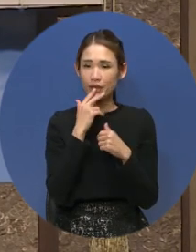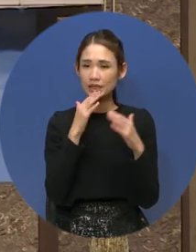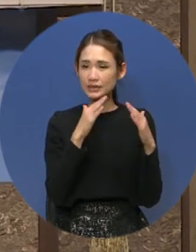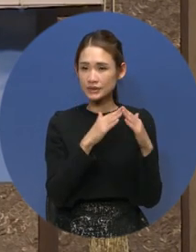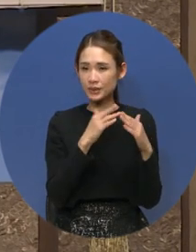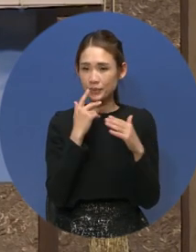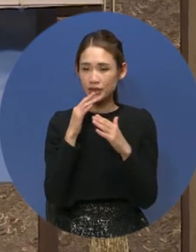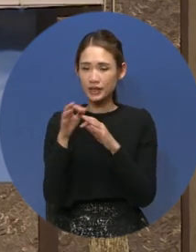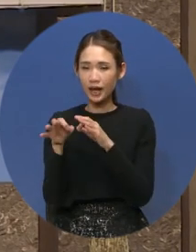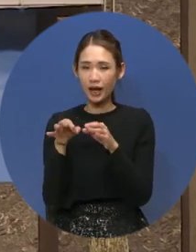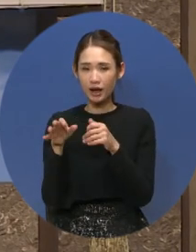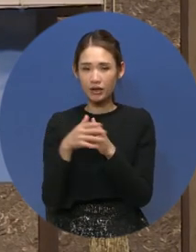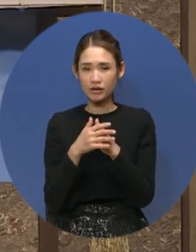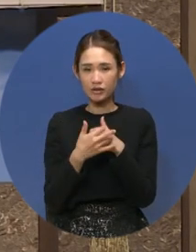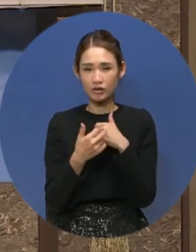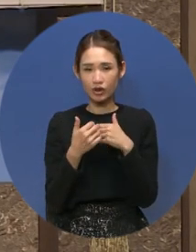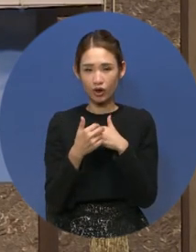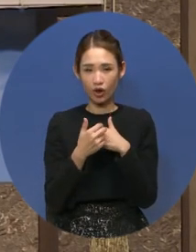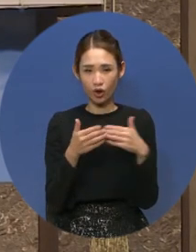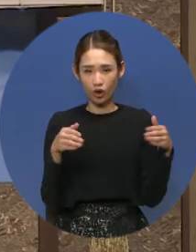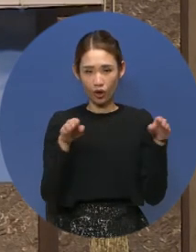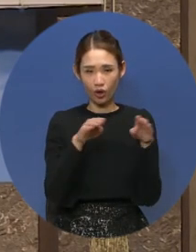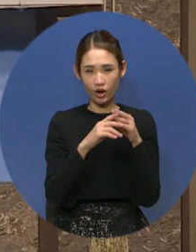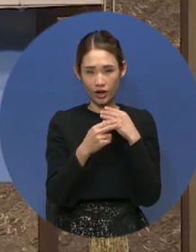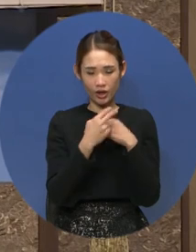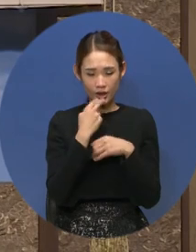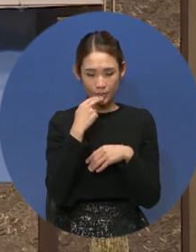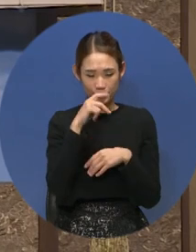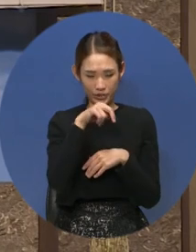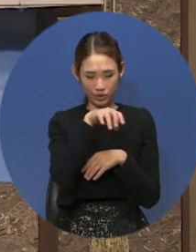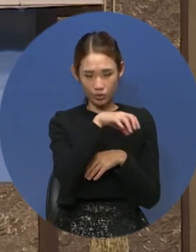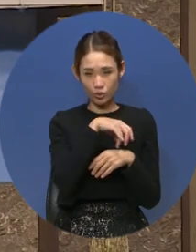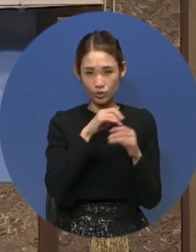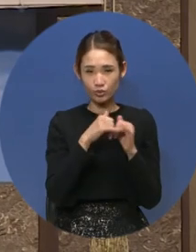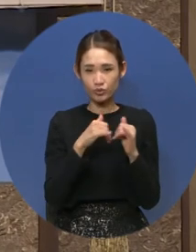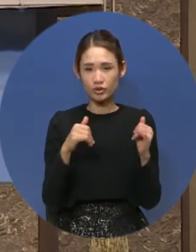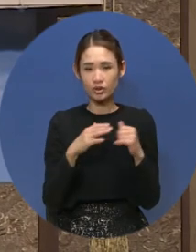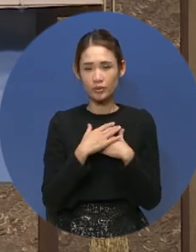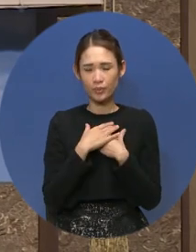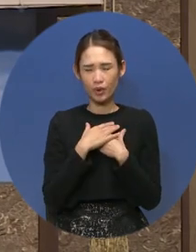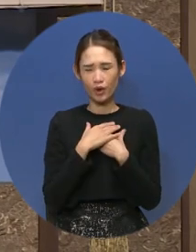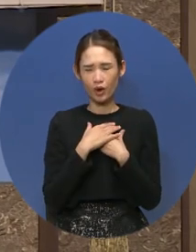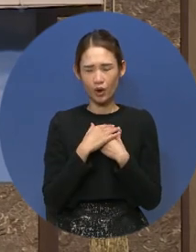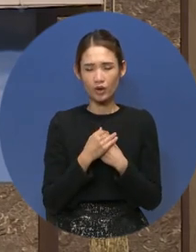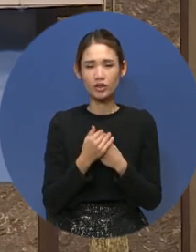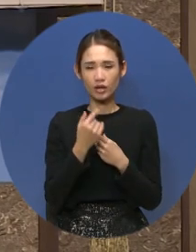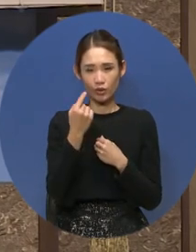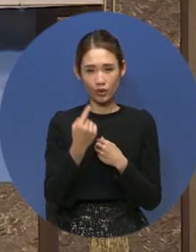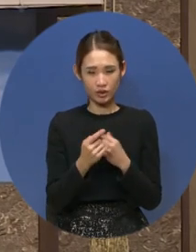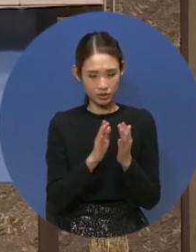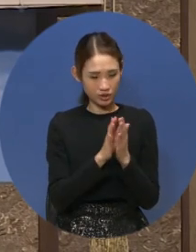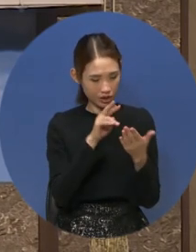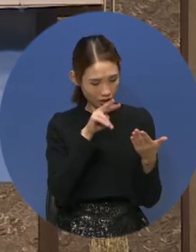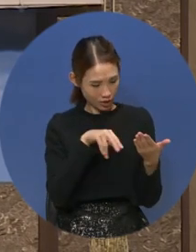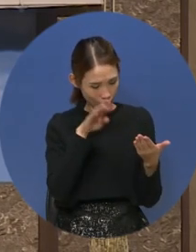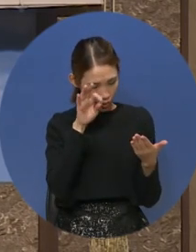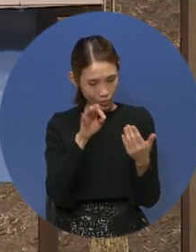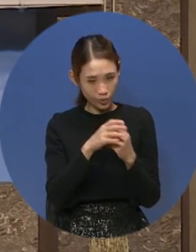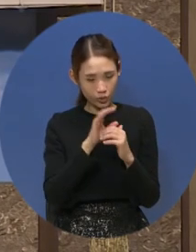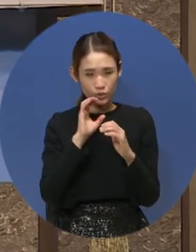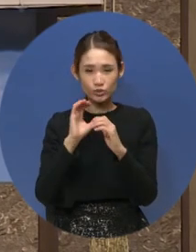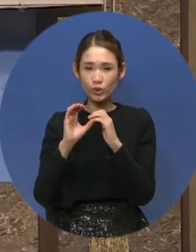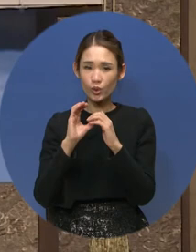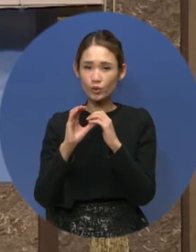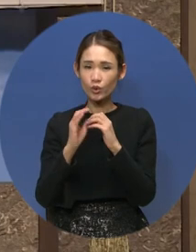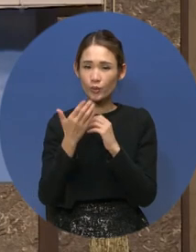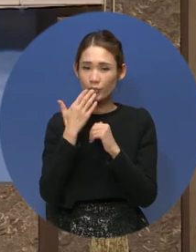가게 그리고 건물 그 빈 공간에 구민분들이 편하게 와서 책도 보고 소통도